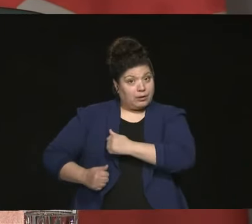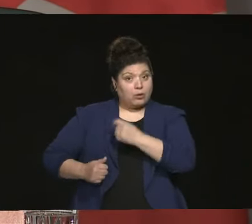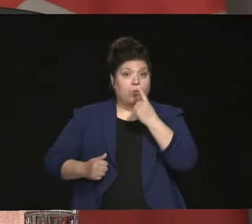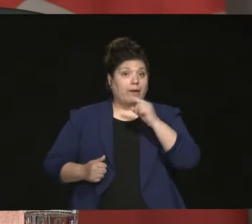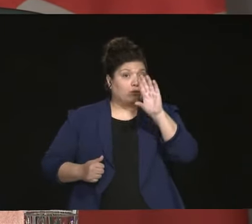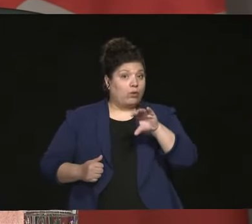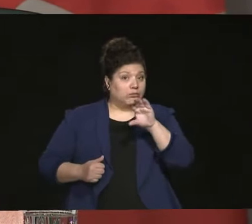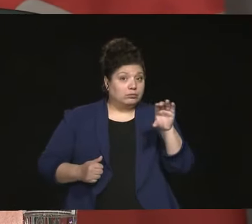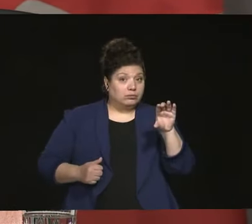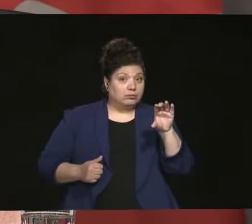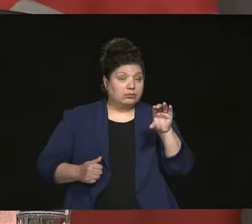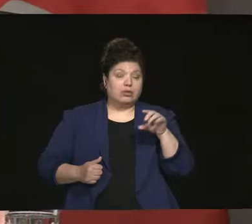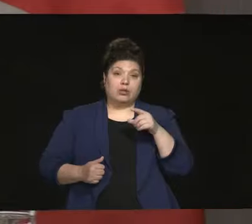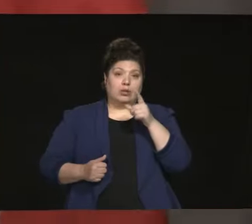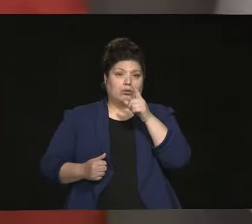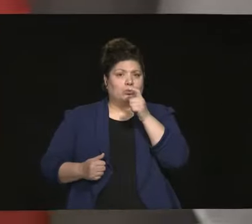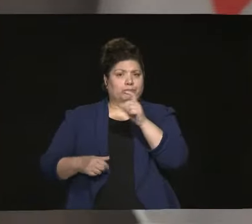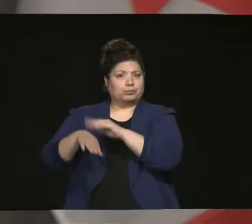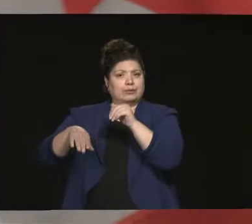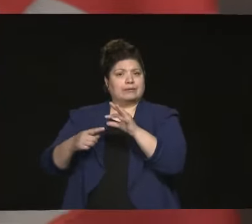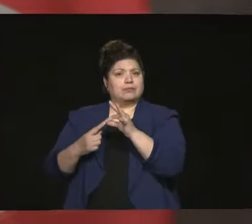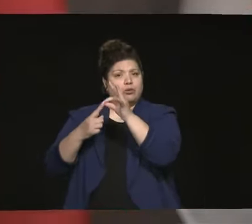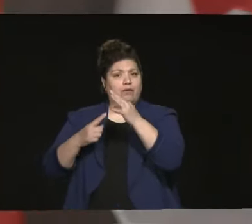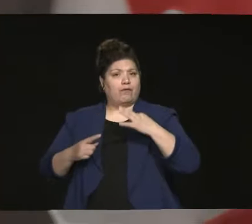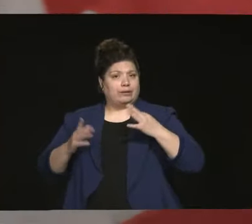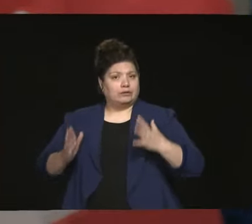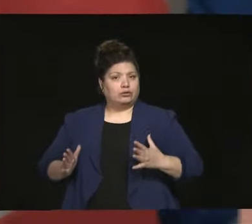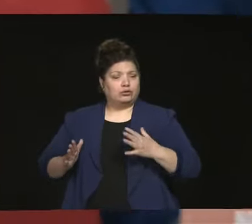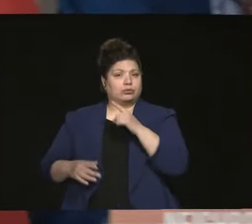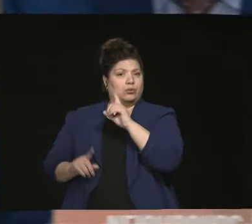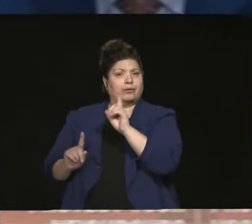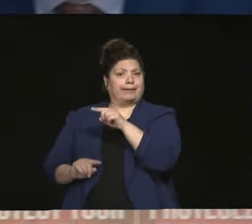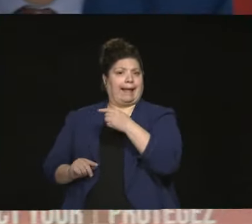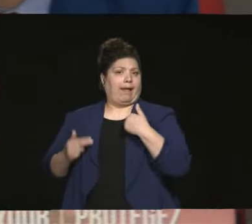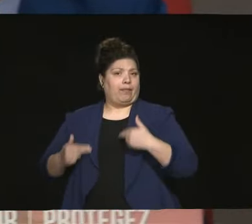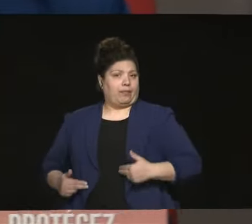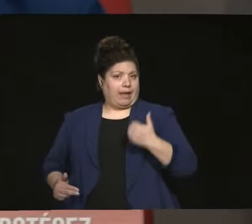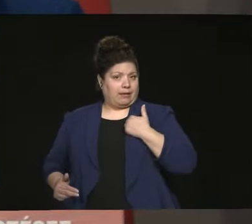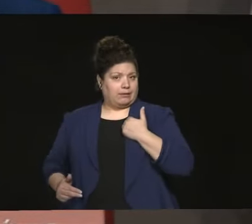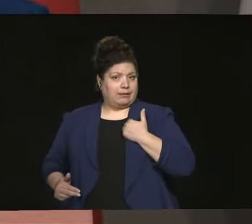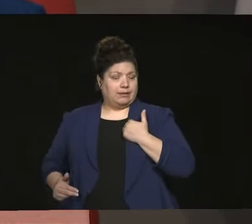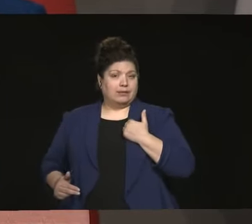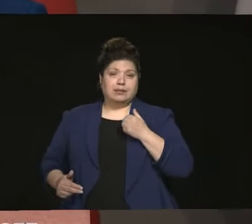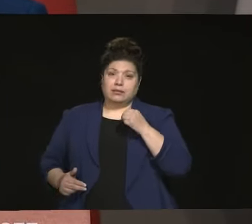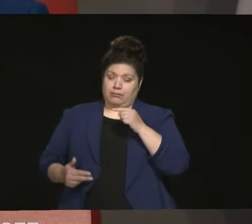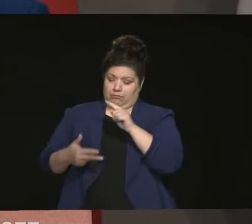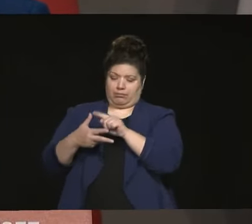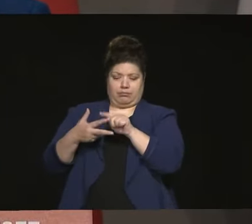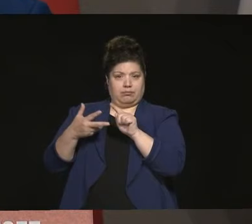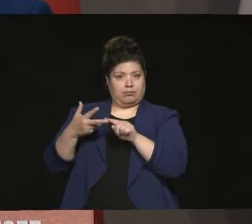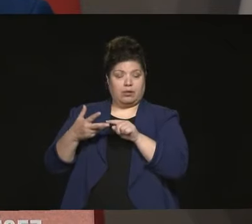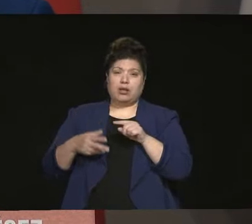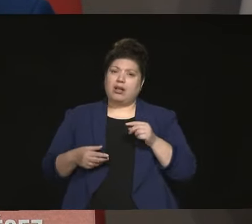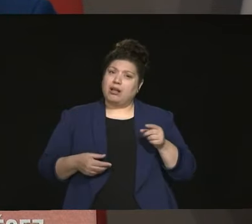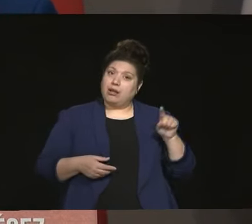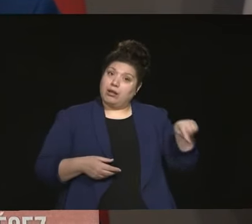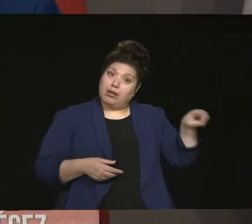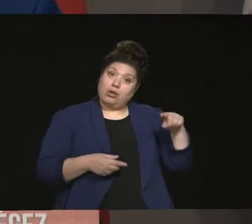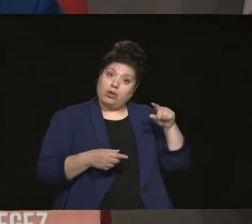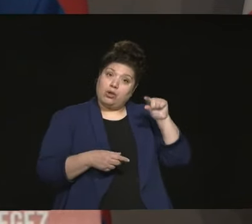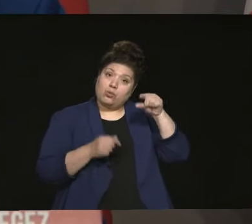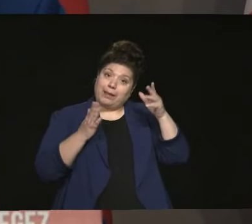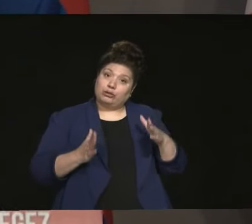Canada. Alors, est-ce que vous pouvez nous dire combien de Québécois se trouvent sur cette liste? Quebecers are on this list? Comment vous allez